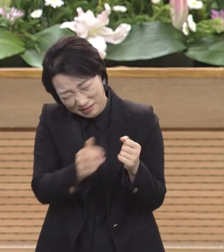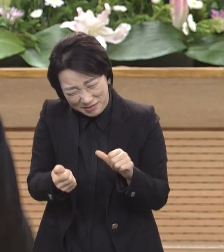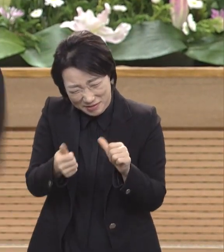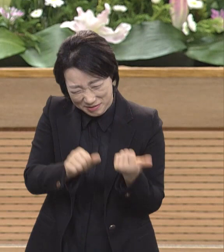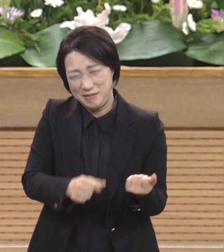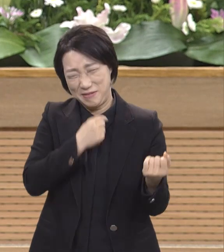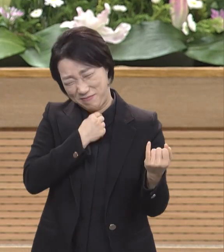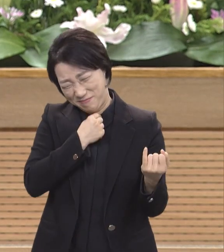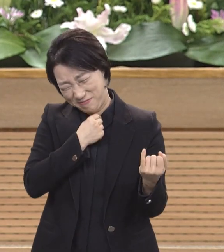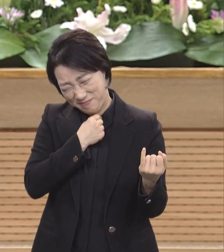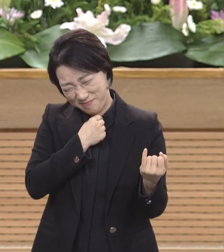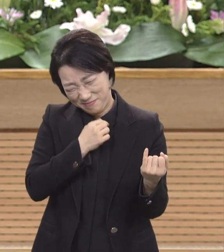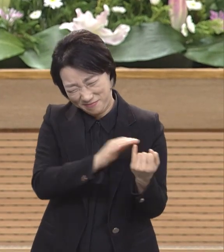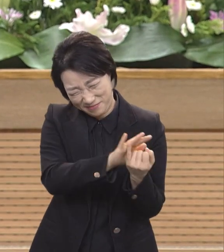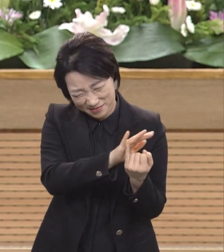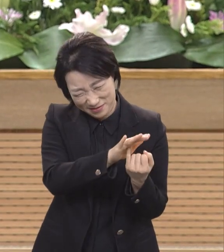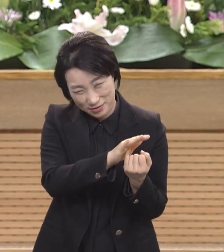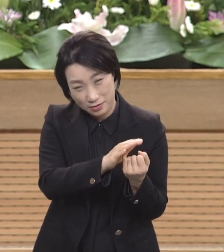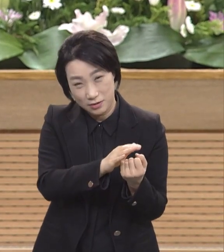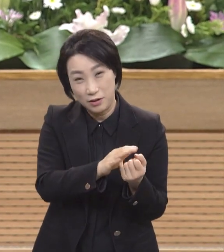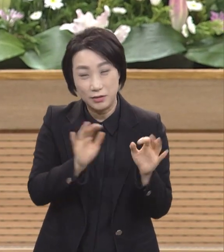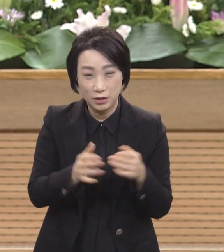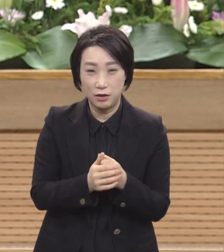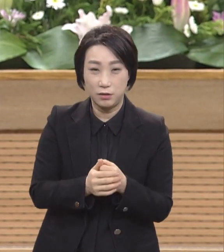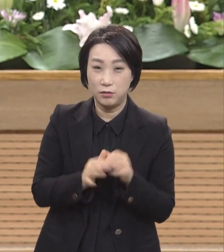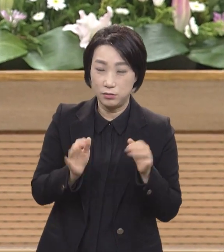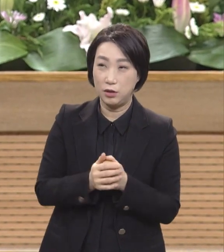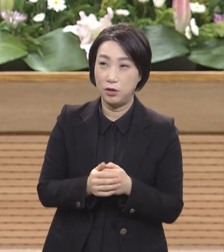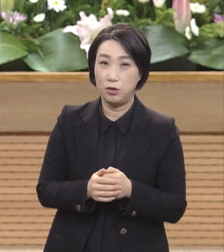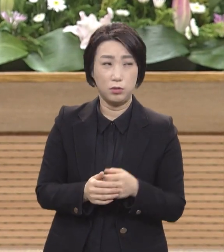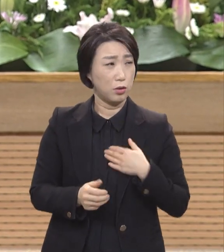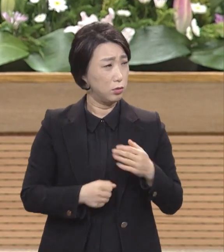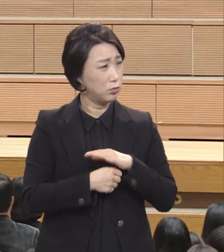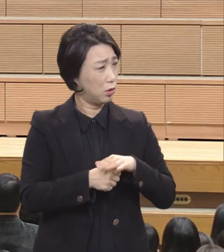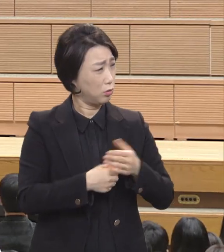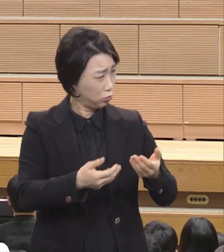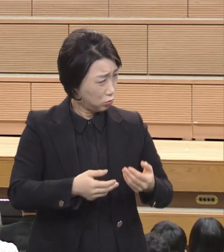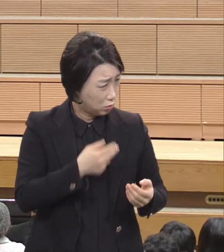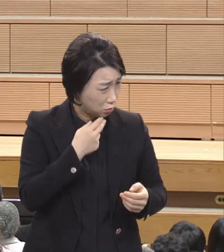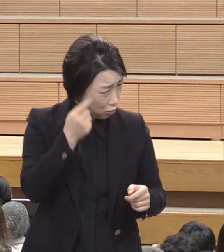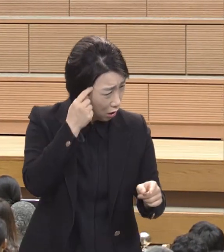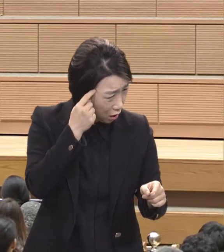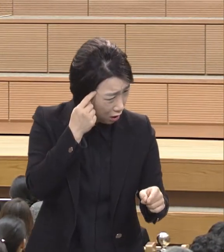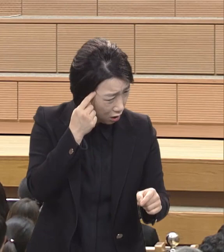거야. 그러고서는 사랑받으려고 오네. 우리가